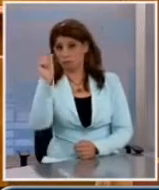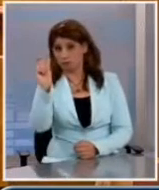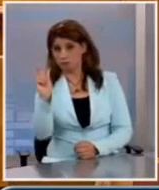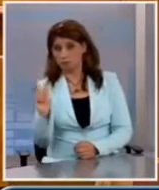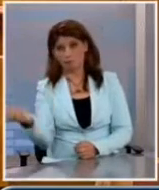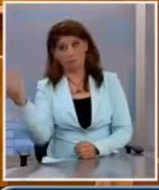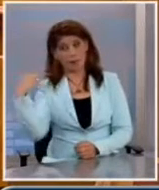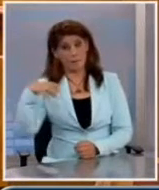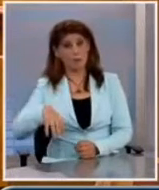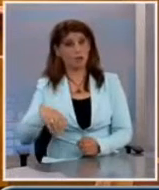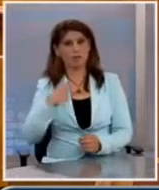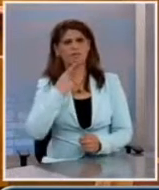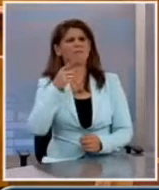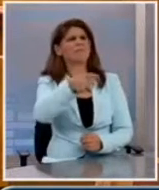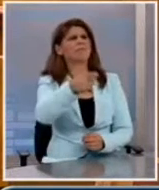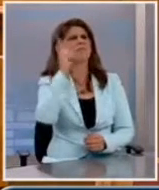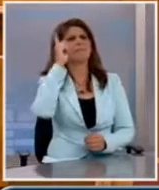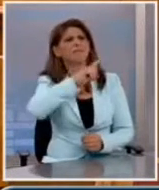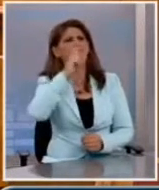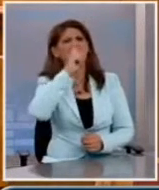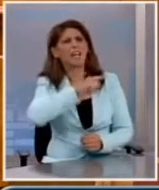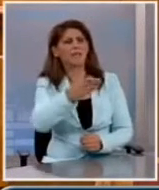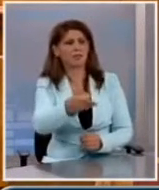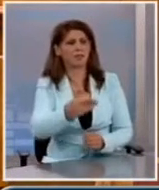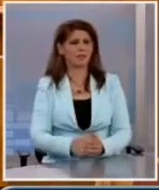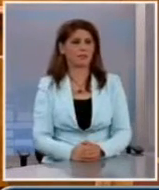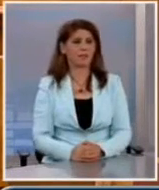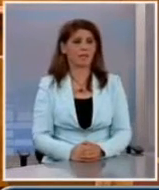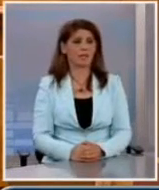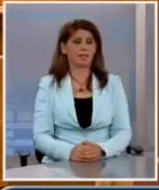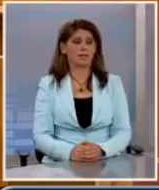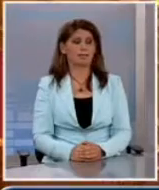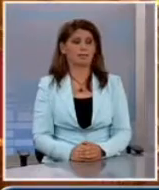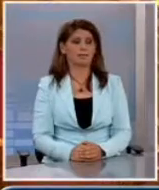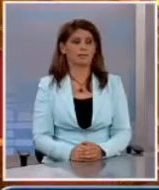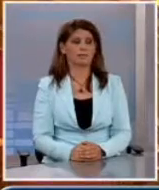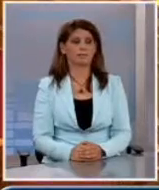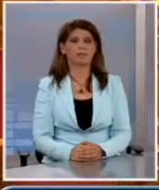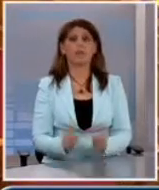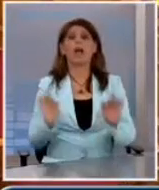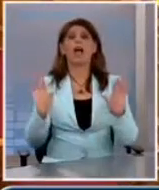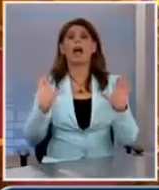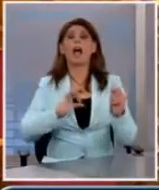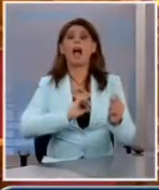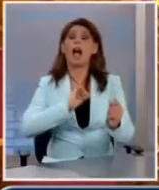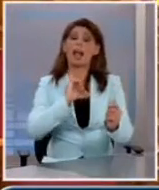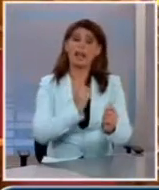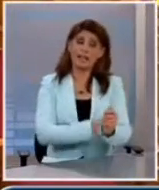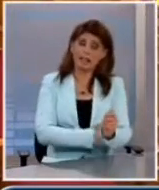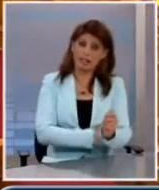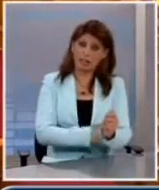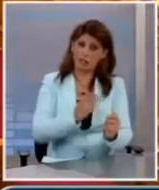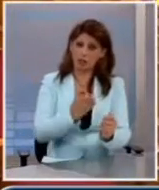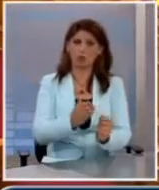εποχής ήταν: είσαι ψεύτης, ανίκανος. Κύριε Κουρουπλή, σας παρακαλώ πολύ. Τελειώνω. Ολοκληρώνεται. Λοιπόν, είσαι ψεύτης,